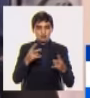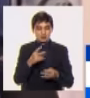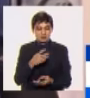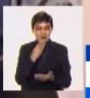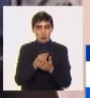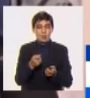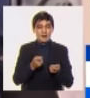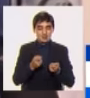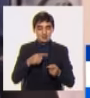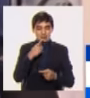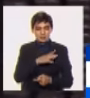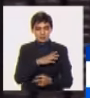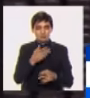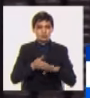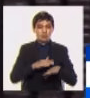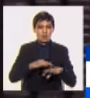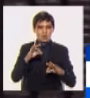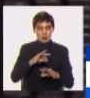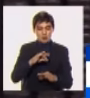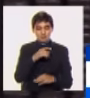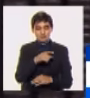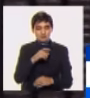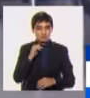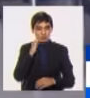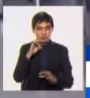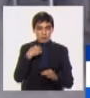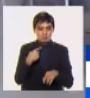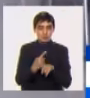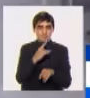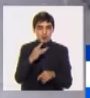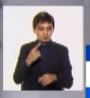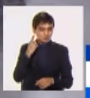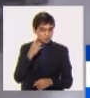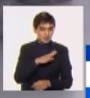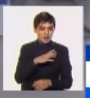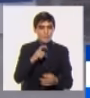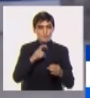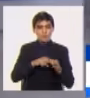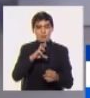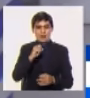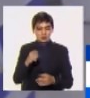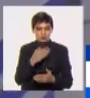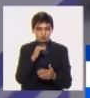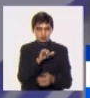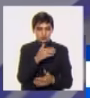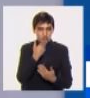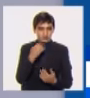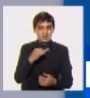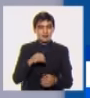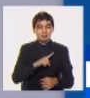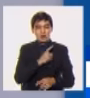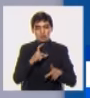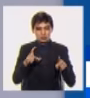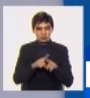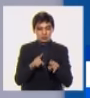признались о тяжелом положении прасковья искренне ковой слышат впервые даже базе блокадников ее нет специалисты утверждают